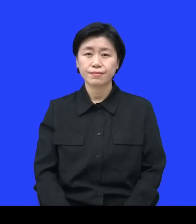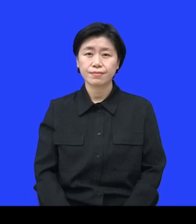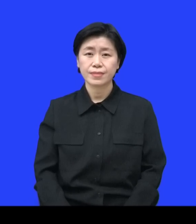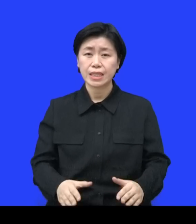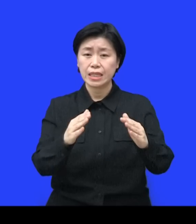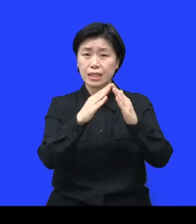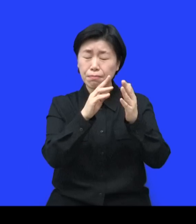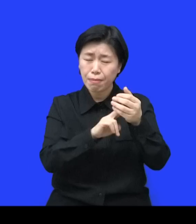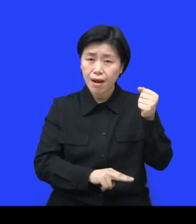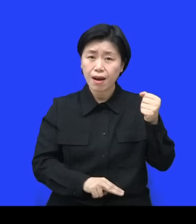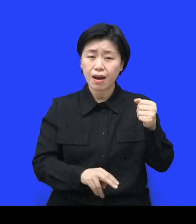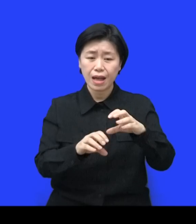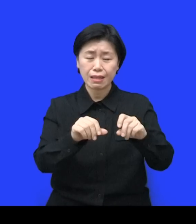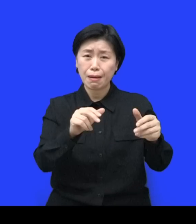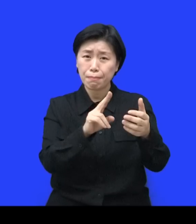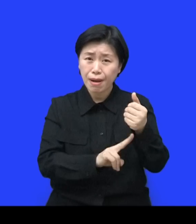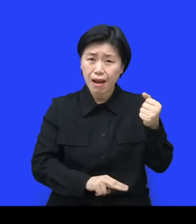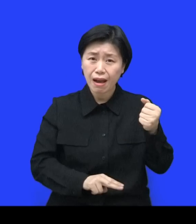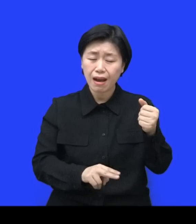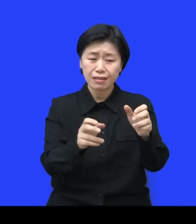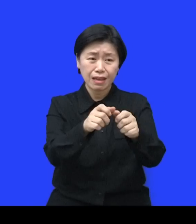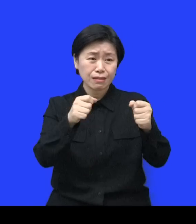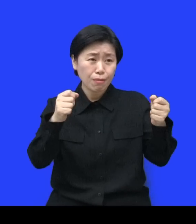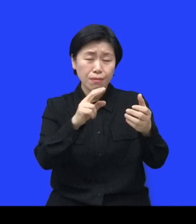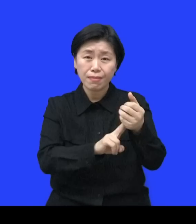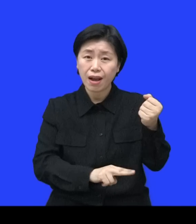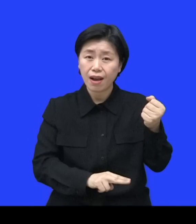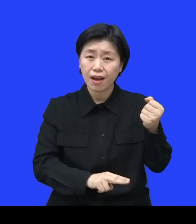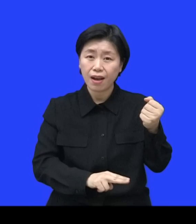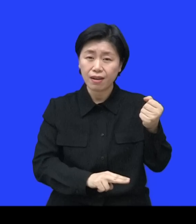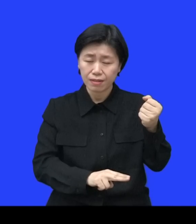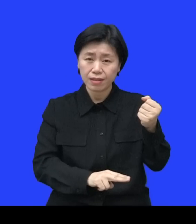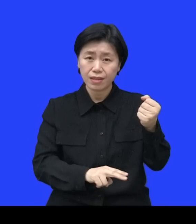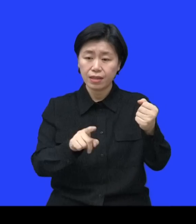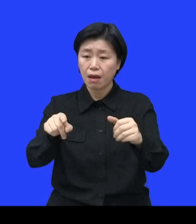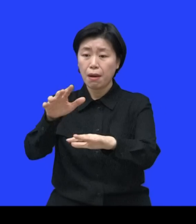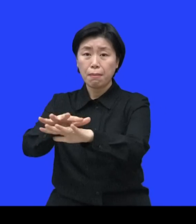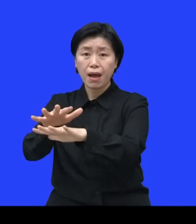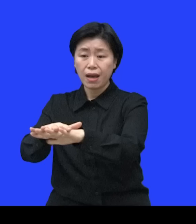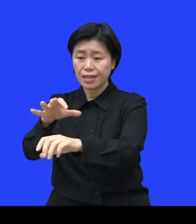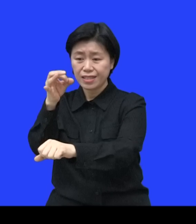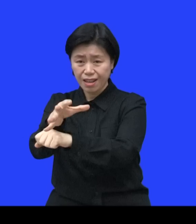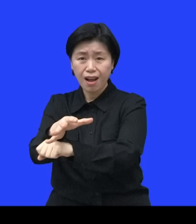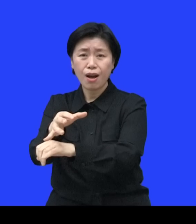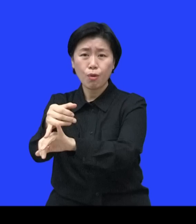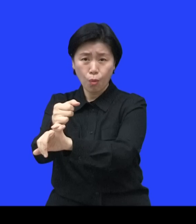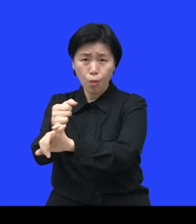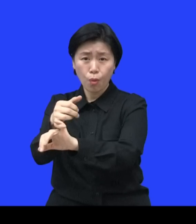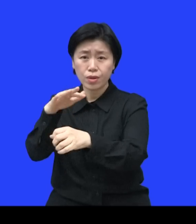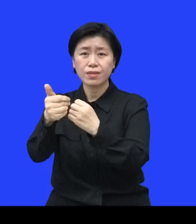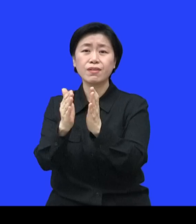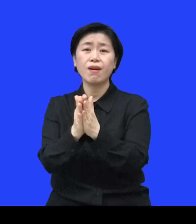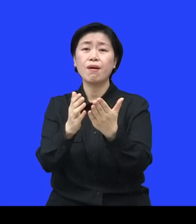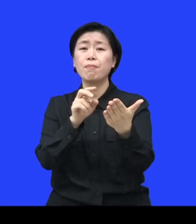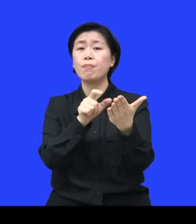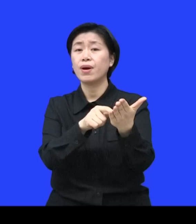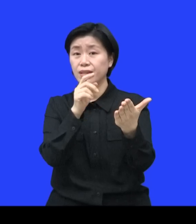집 팔고 땅 팔고 냉장고 빨아서 기어이 그 밭을 사고 만다고